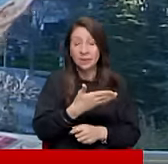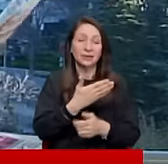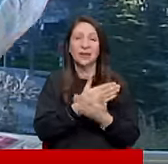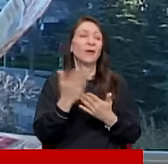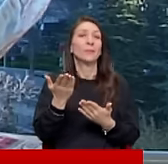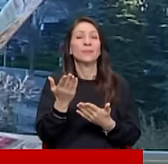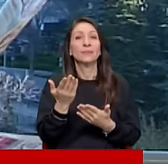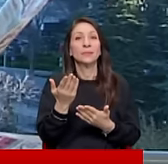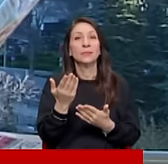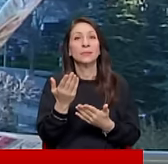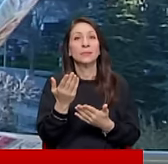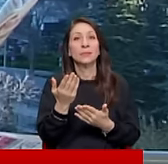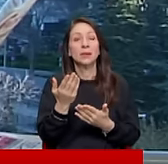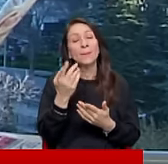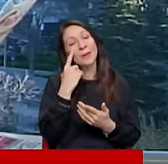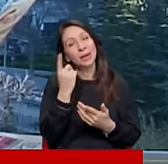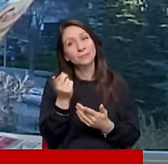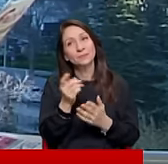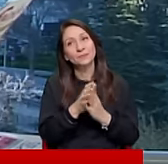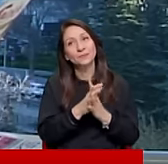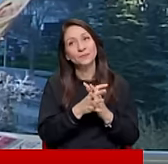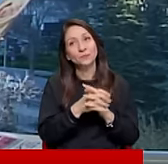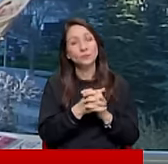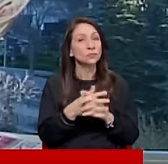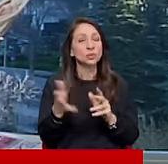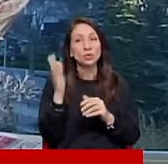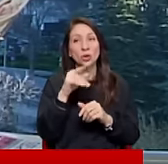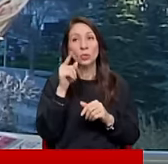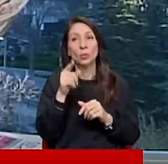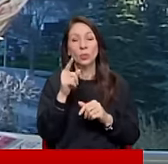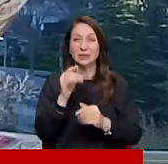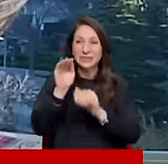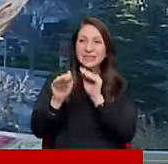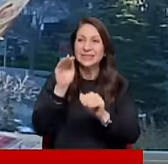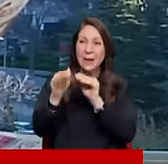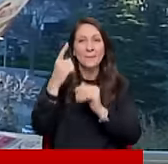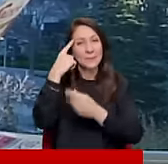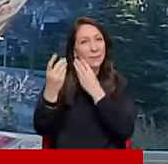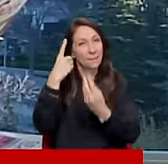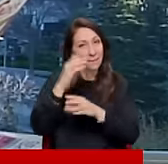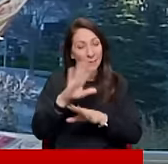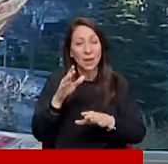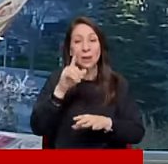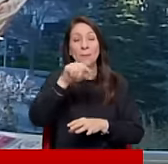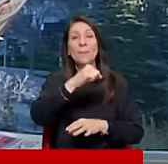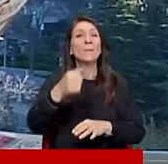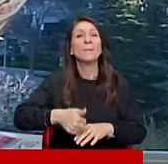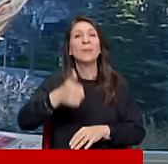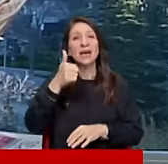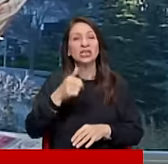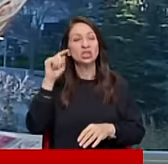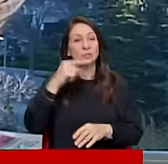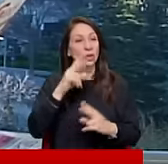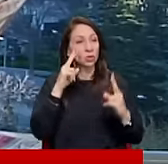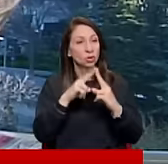Devam. Bakalım. Sonra bu telkinlerde bulunulmuş. Maliye Bakanı Şimşek'le